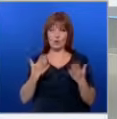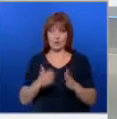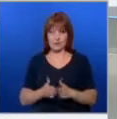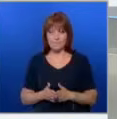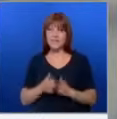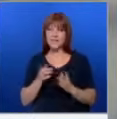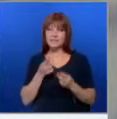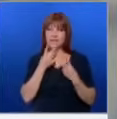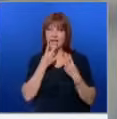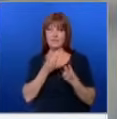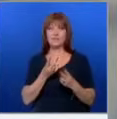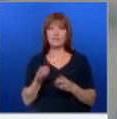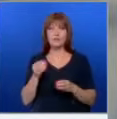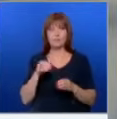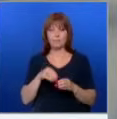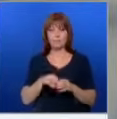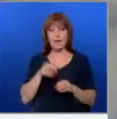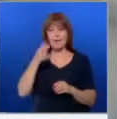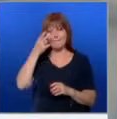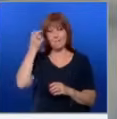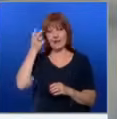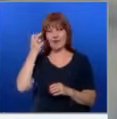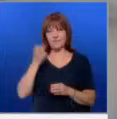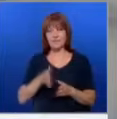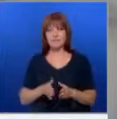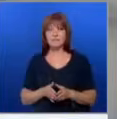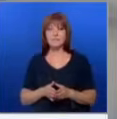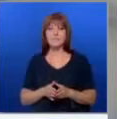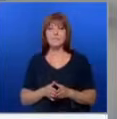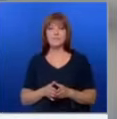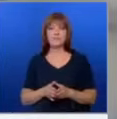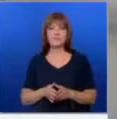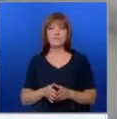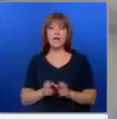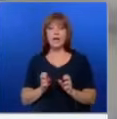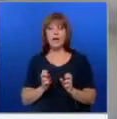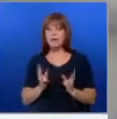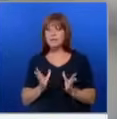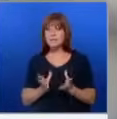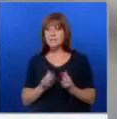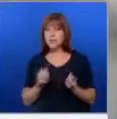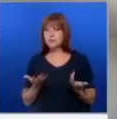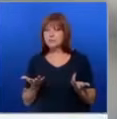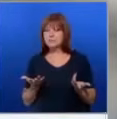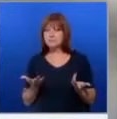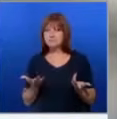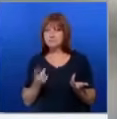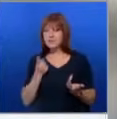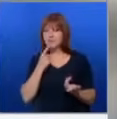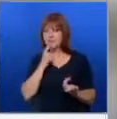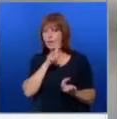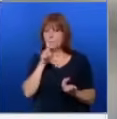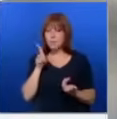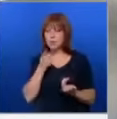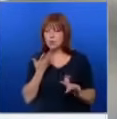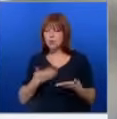им. Теодор Стамболиев, включваме сега от болницата в Плевен. Добър вечер. Да започнем с, може би, въпрос, който